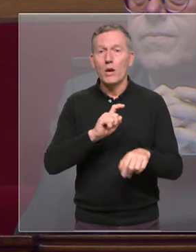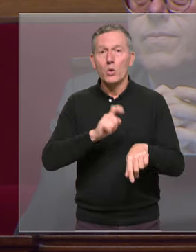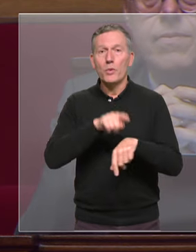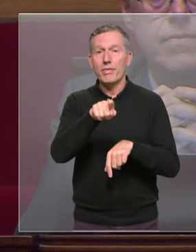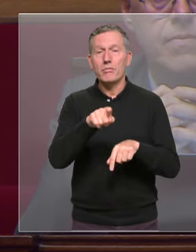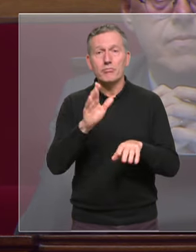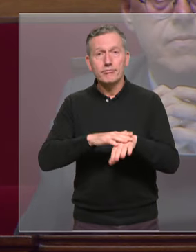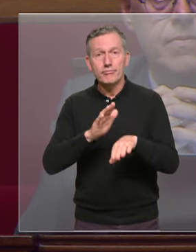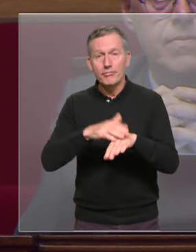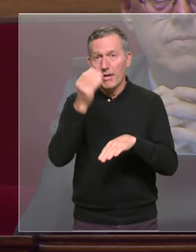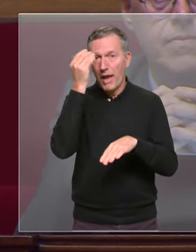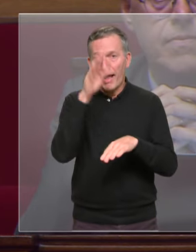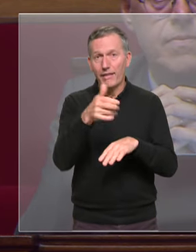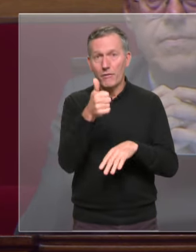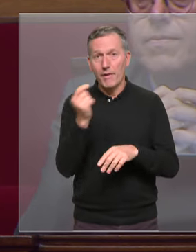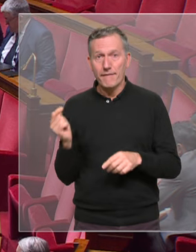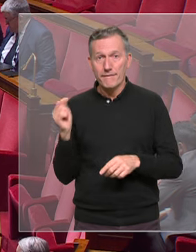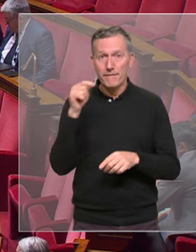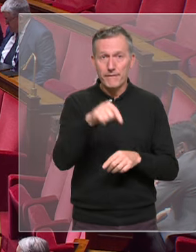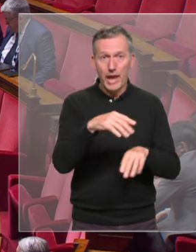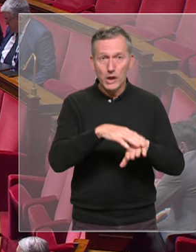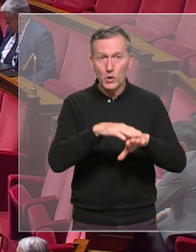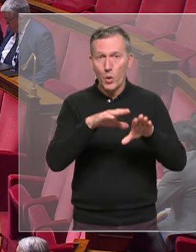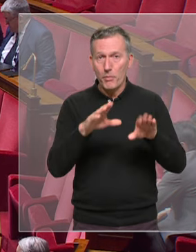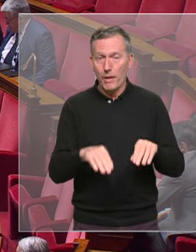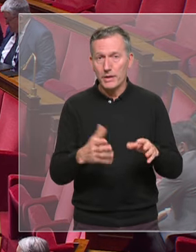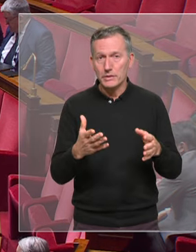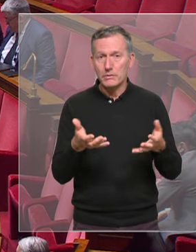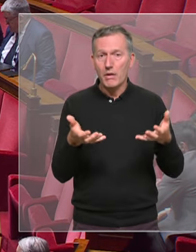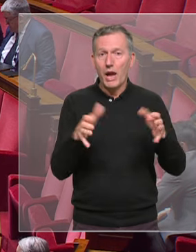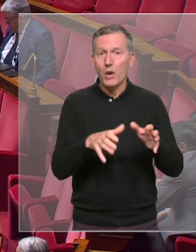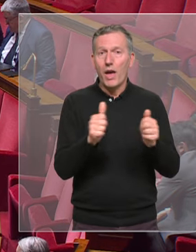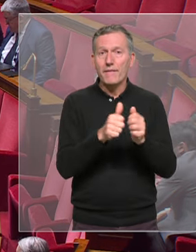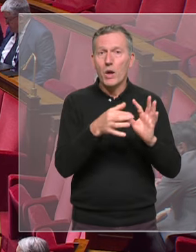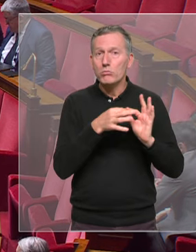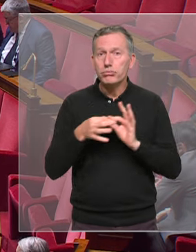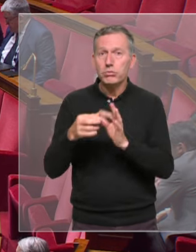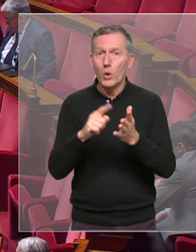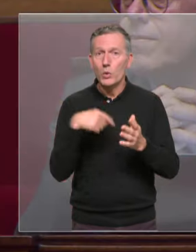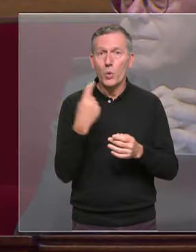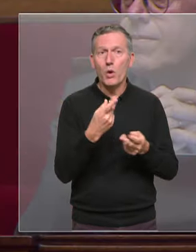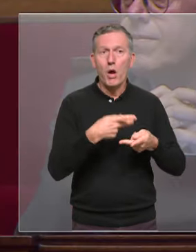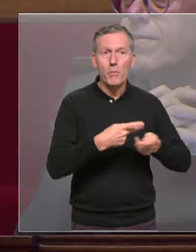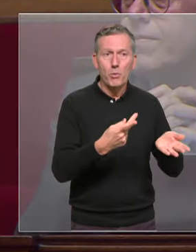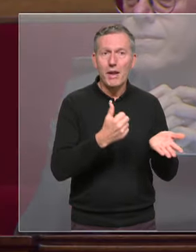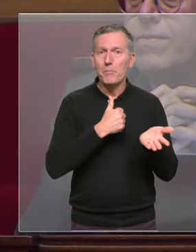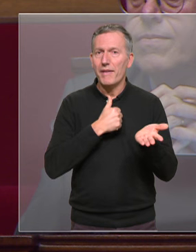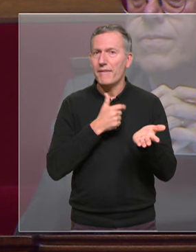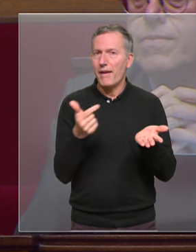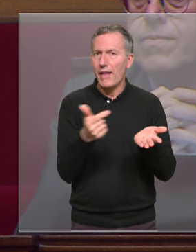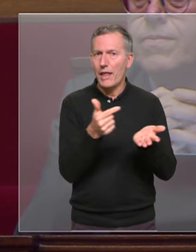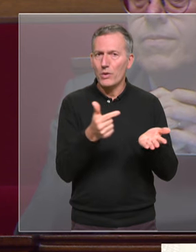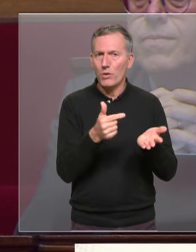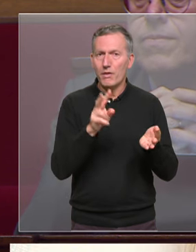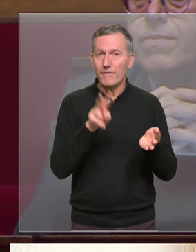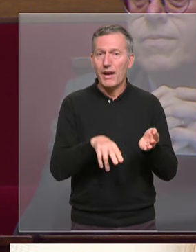alerté, vous avez tenu à être présent sur place en réunion avec l'ensemble des acteurs publics et privés, ces derniers étant